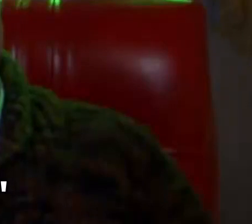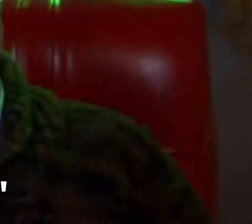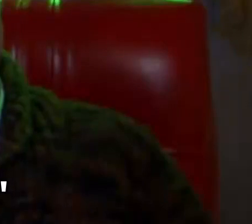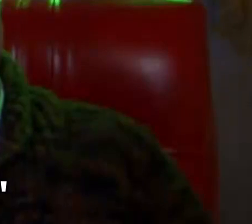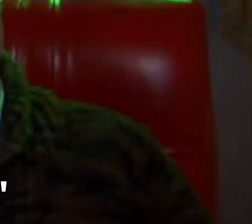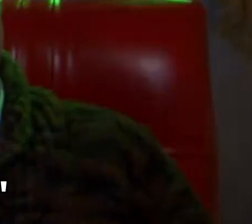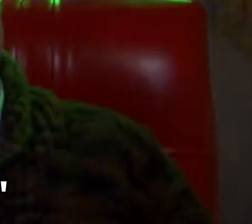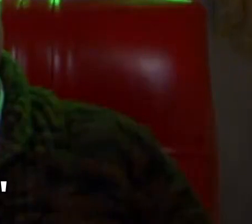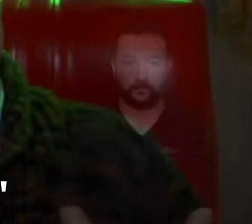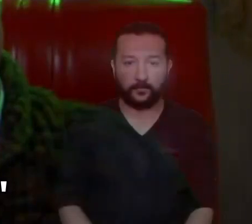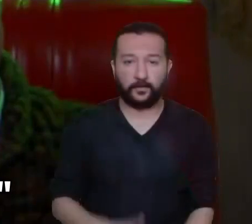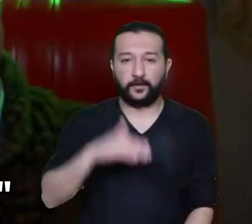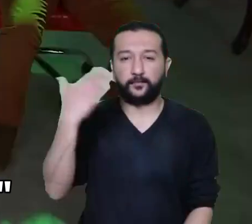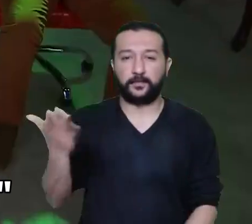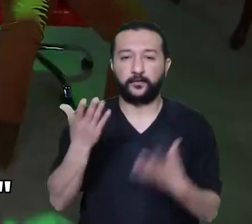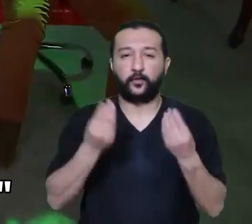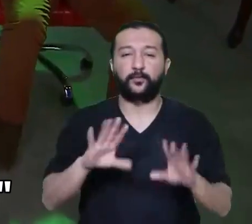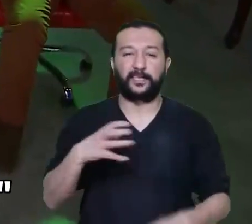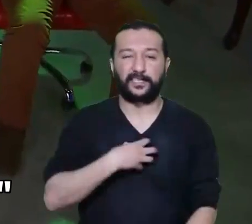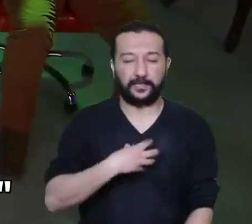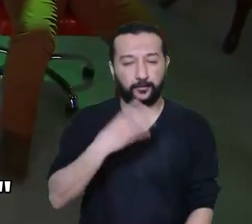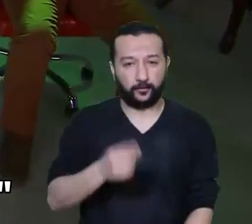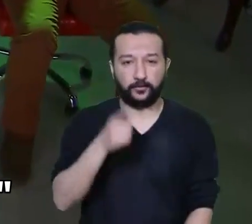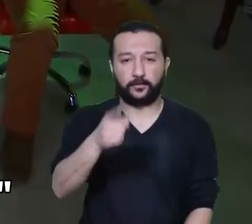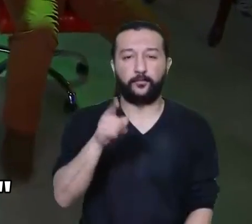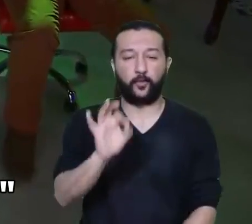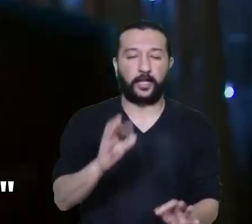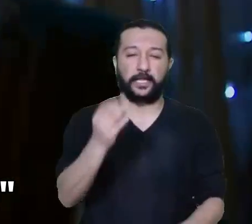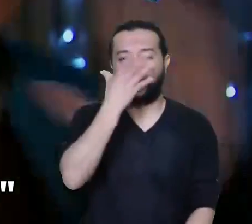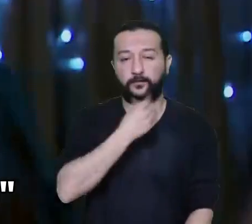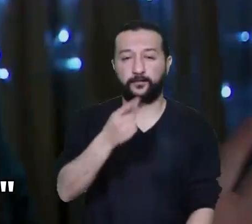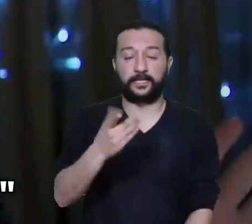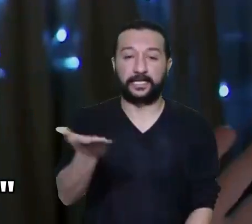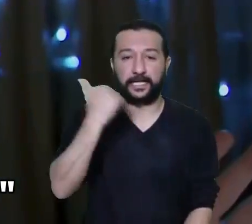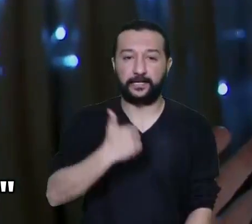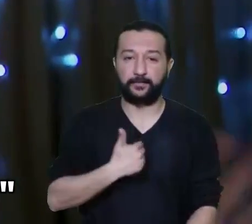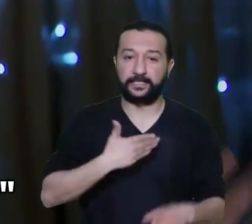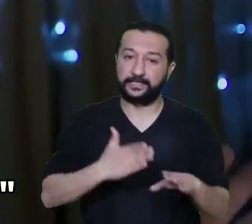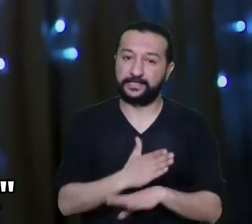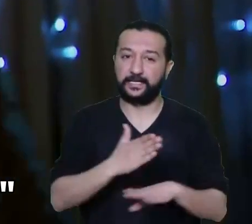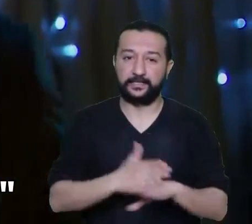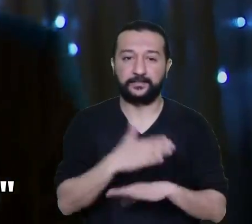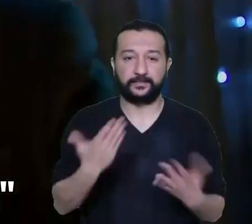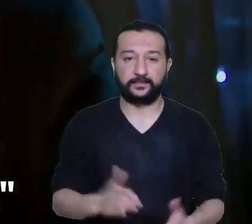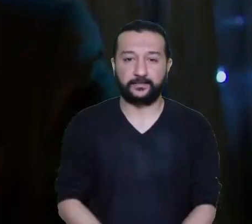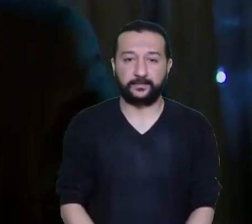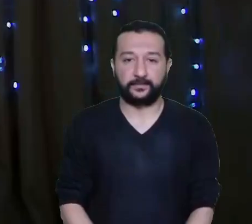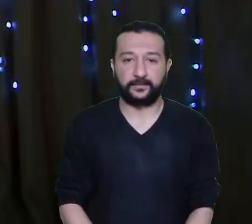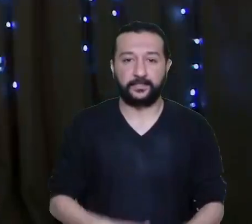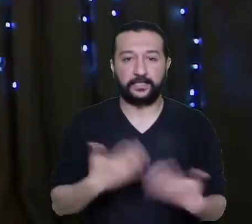Başkası olma, kendin ol. Böyle çok daha güzelsin. Ya gel bana sahici,